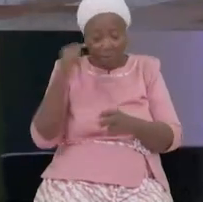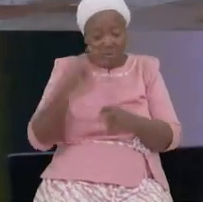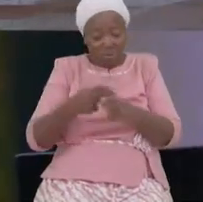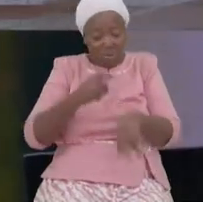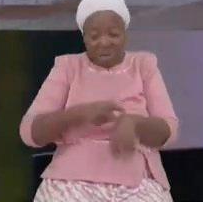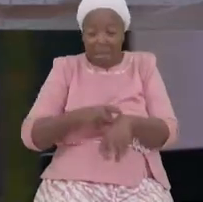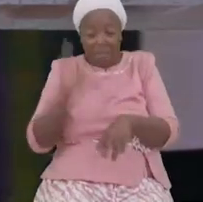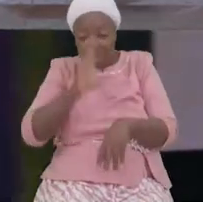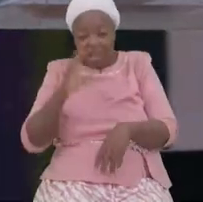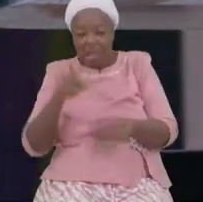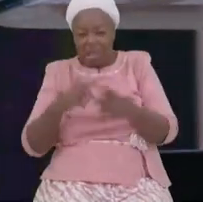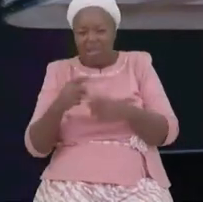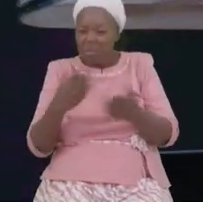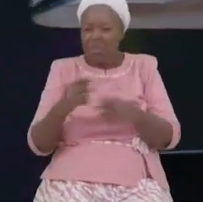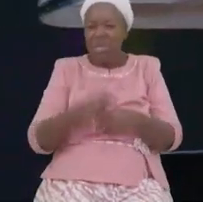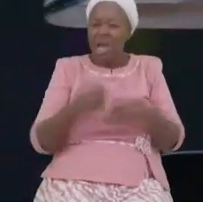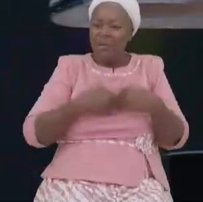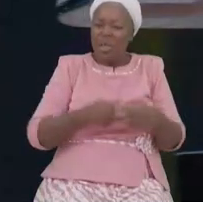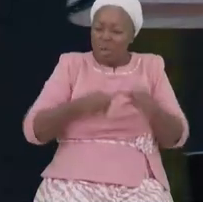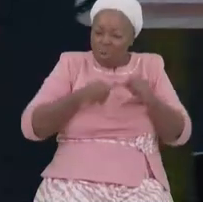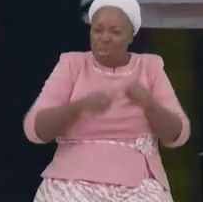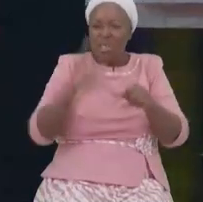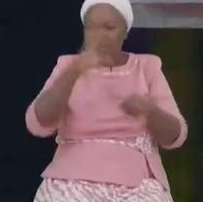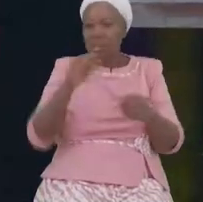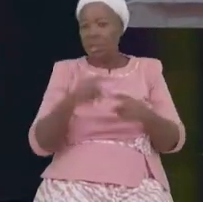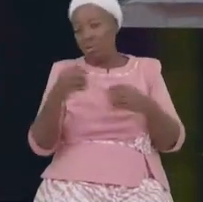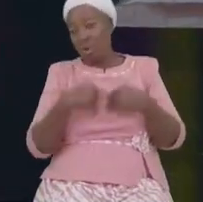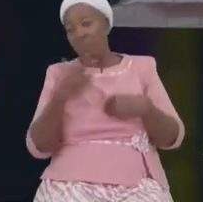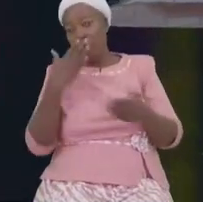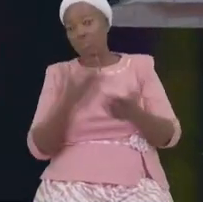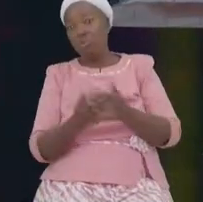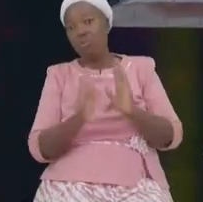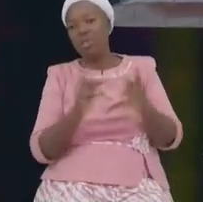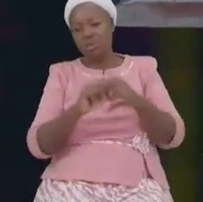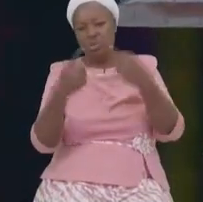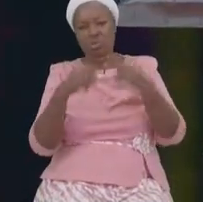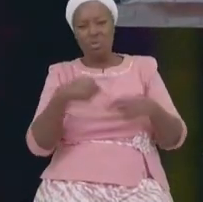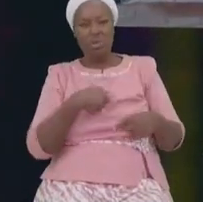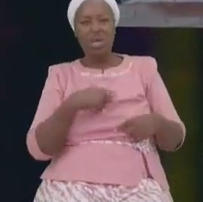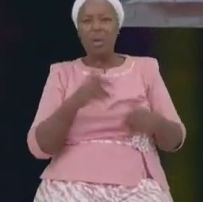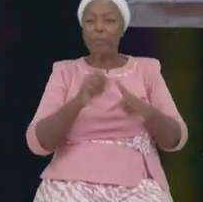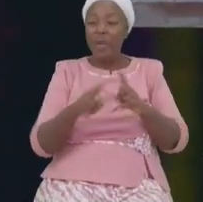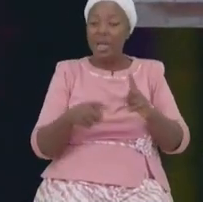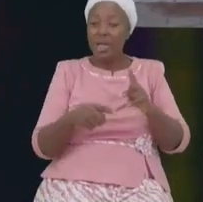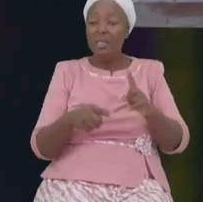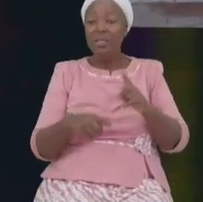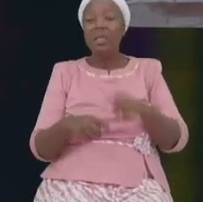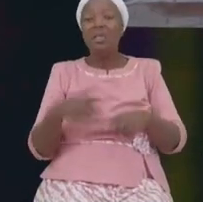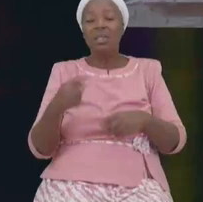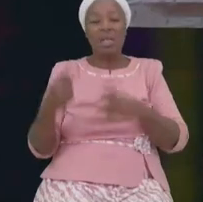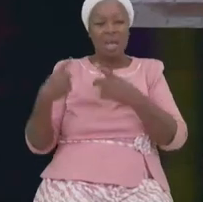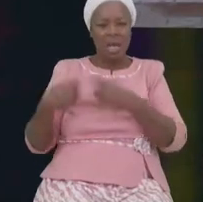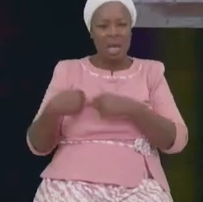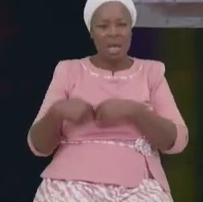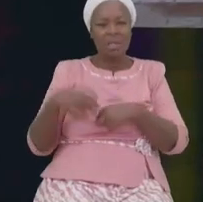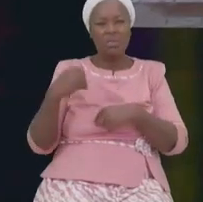regarde, tu dis, si tu as une bonne intention, tu viens avec moi. Mais il agit selon sa parole,